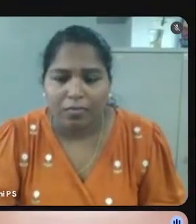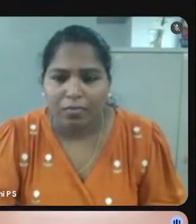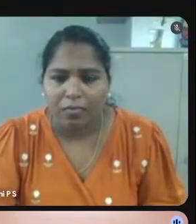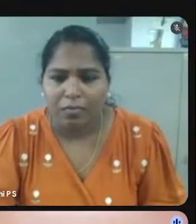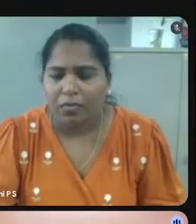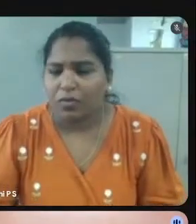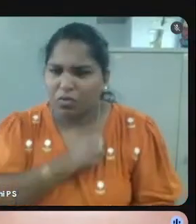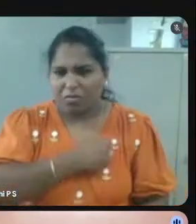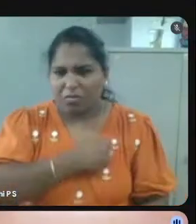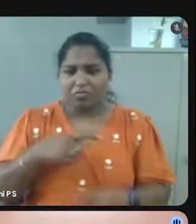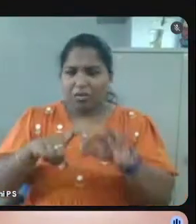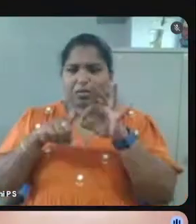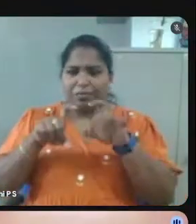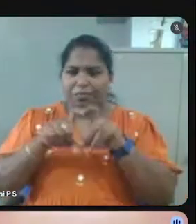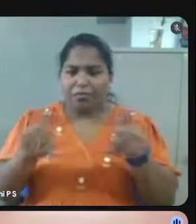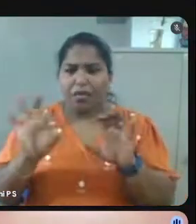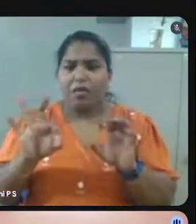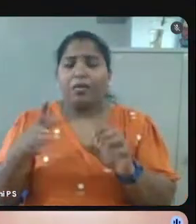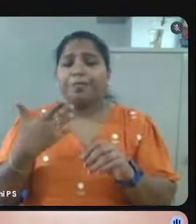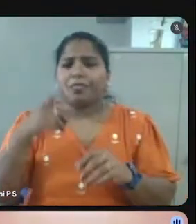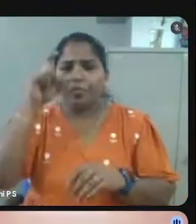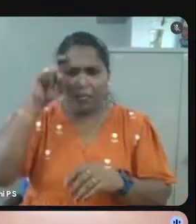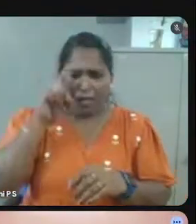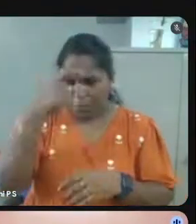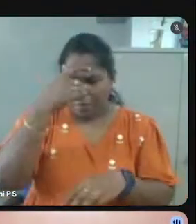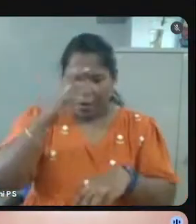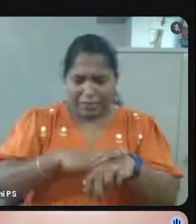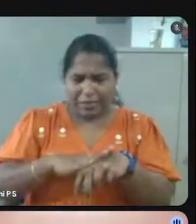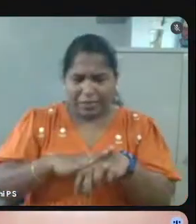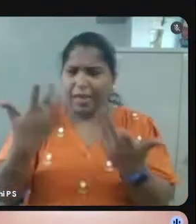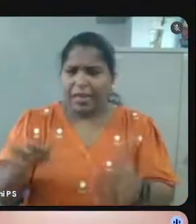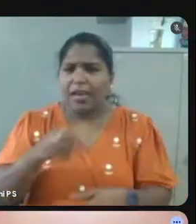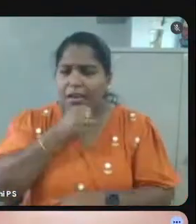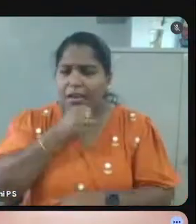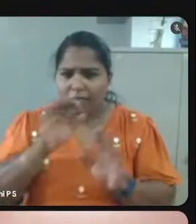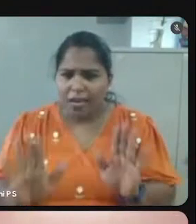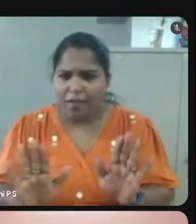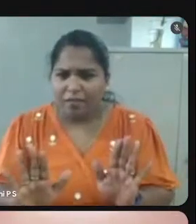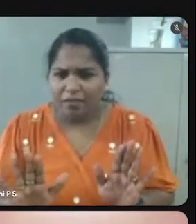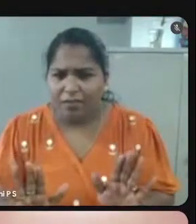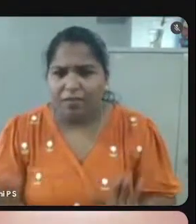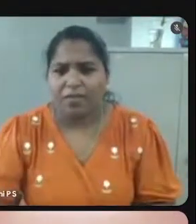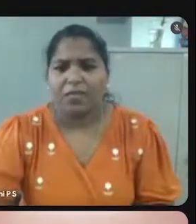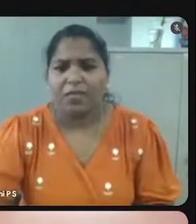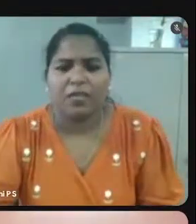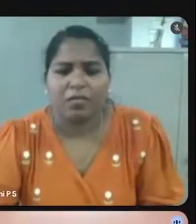ഷൈനി, അത് നമുക്ക് ഒരു പ്രത്യേകമായിട്ട് ഏജ് എന്ന് പറയാൻ പാടില്ല. നമുക്കൊരു സ്റ്റേജ്,